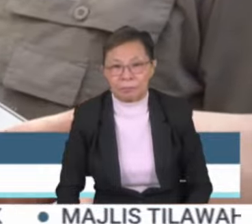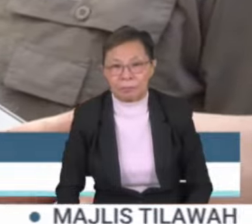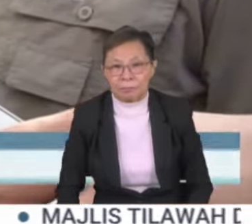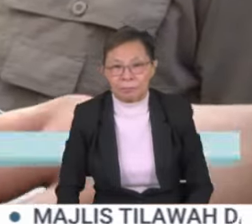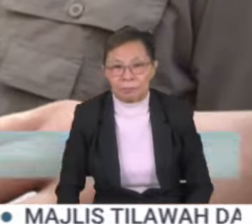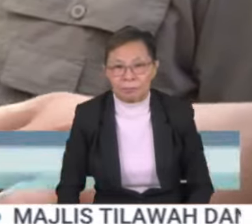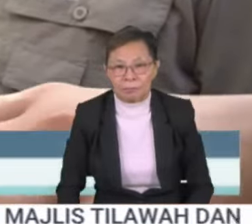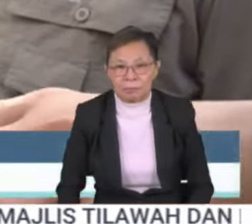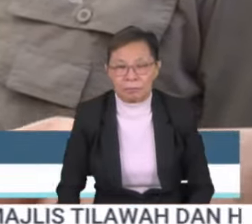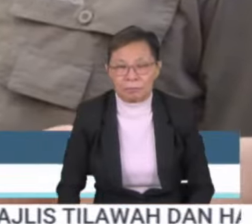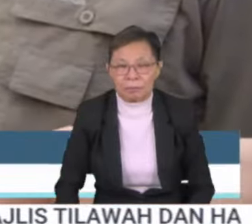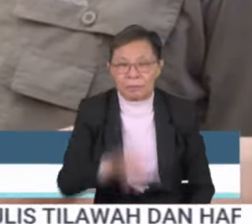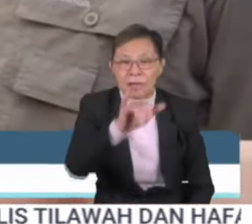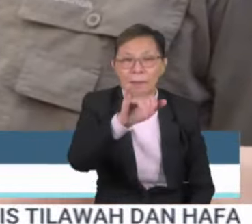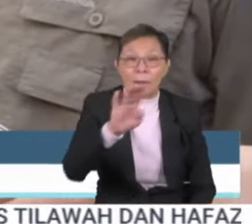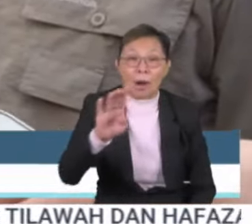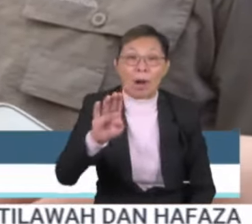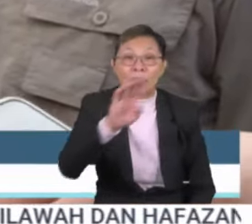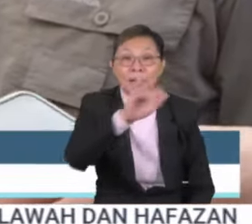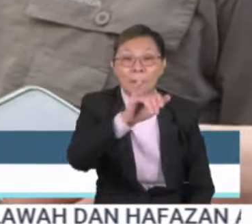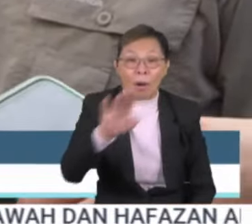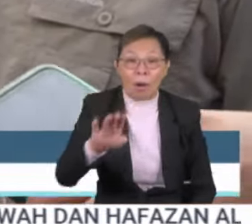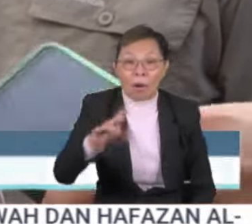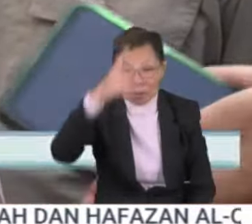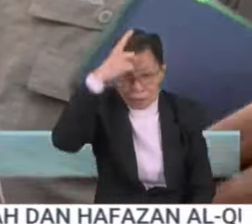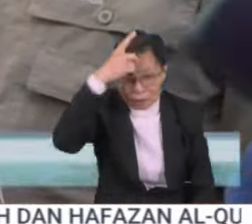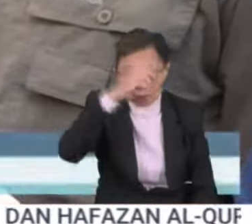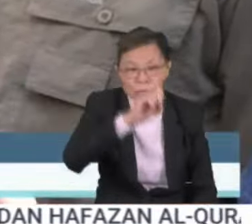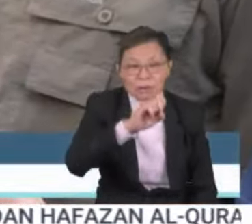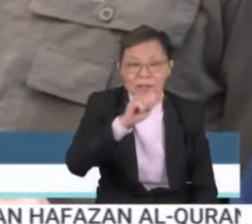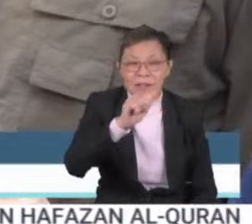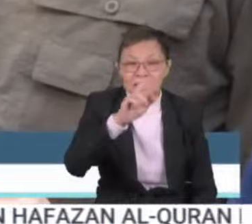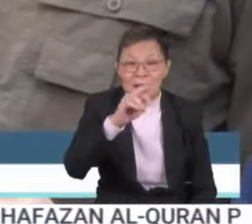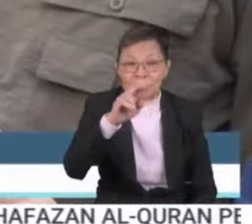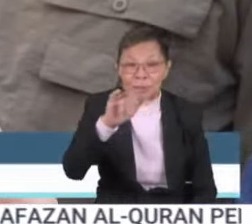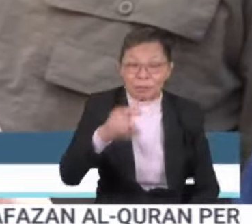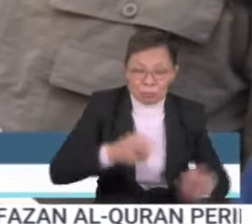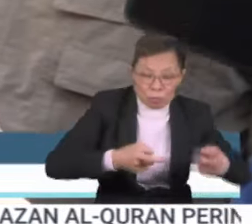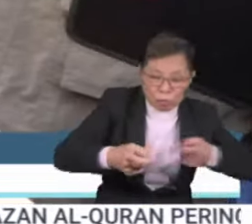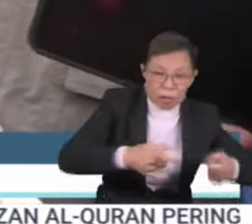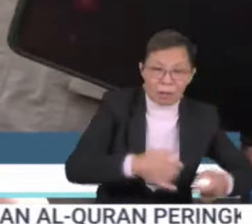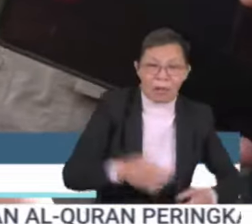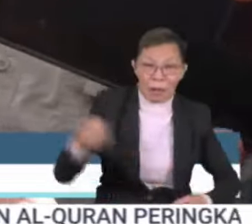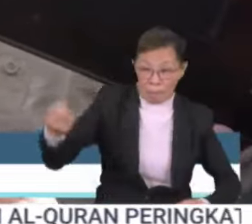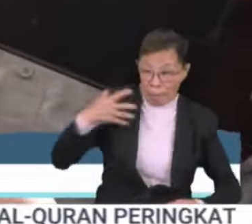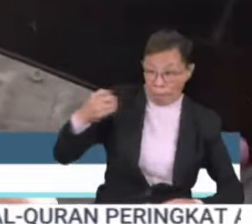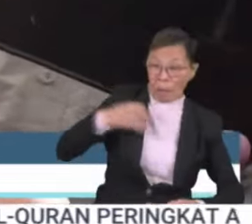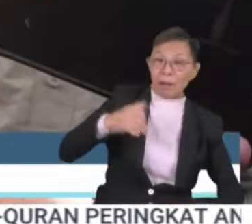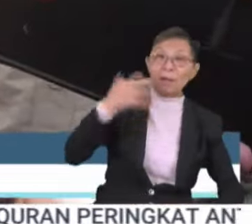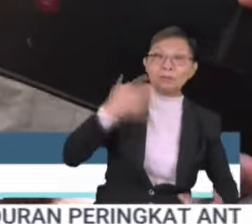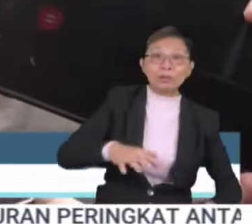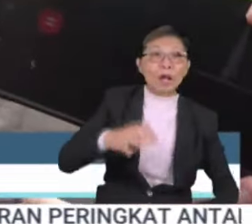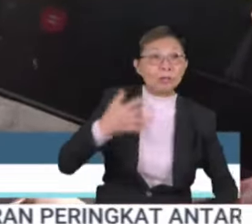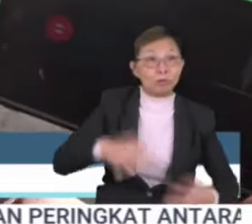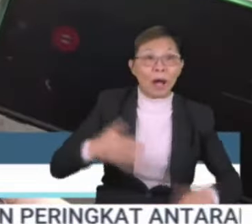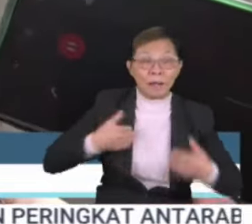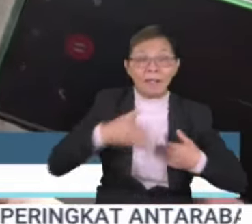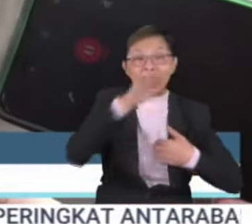Ini yang Berhormat Datuk Sabiah dah uruskan dan dipahamkan semalam sudah ada 55